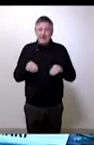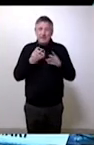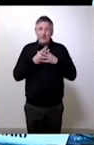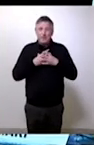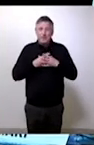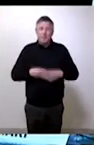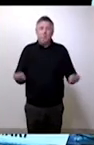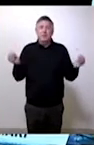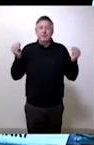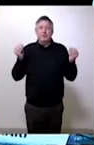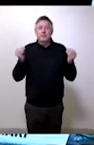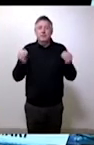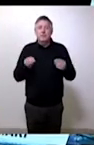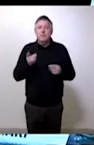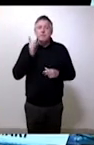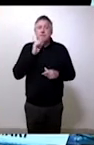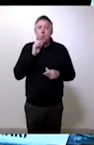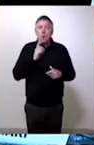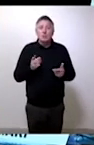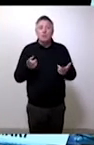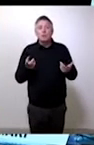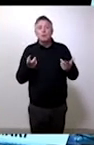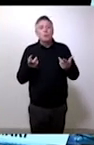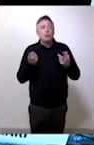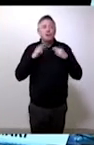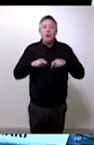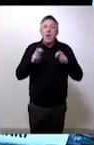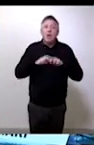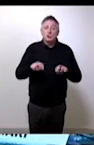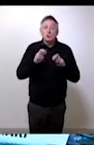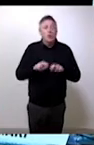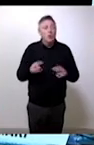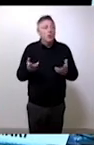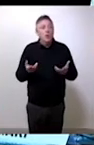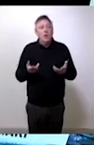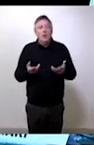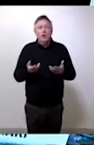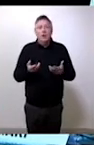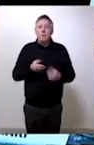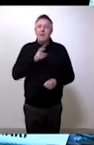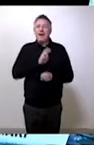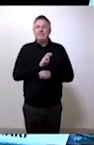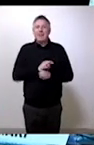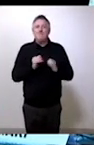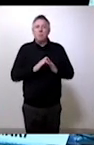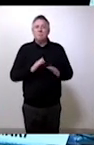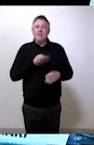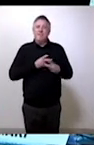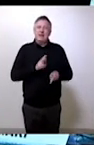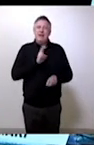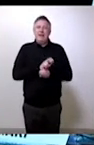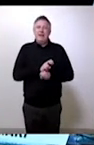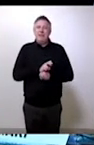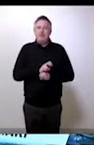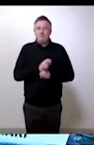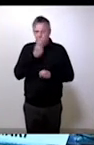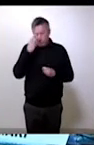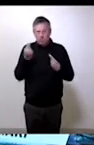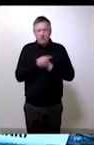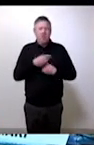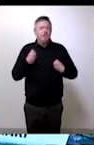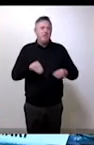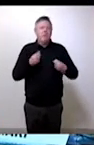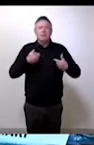parce que non seulement nous n'avons pas cherché à consolider nos réserves foncières, mais en plus, nous avons